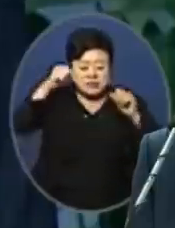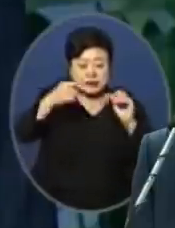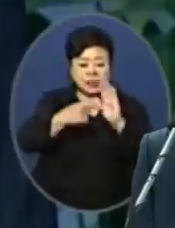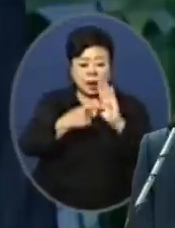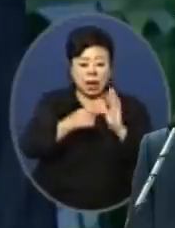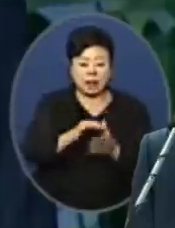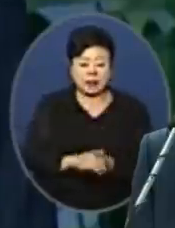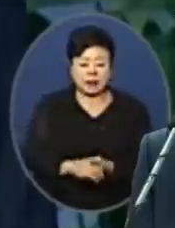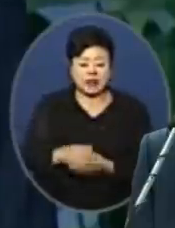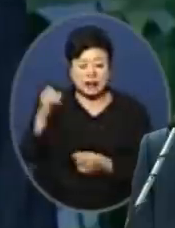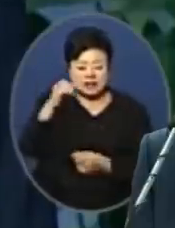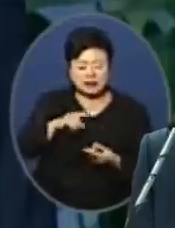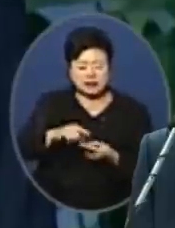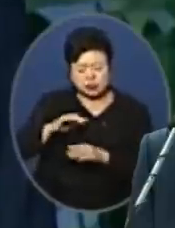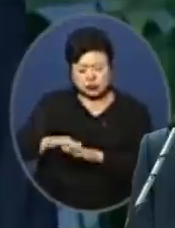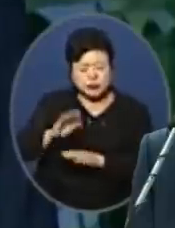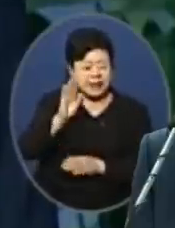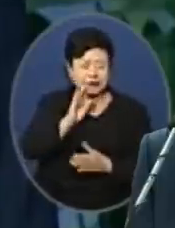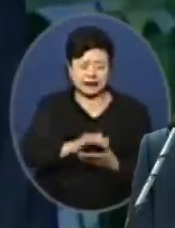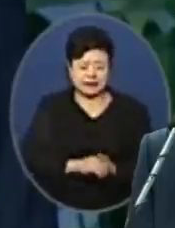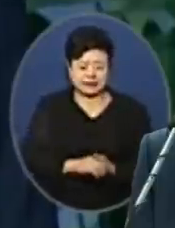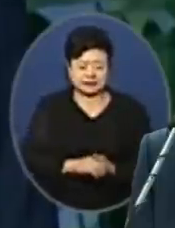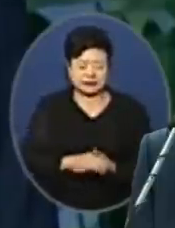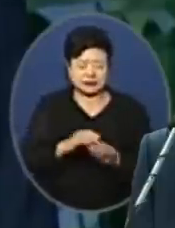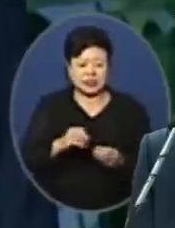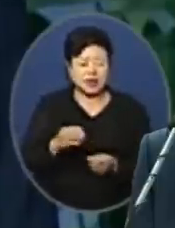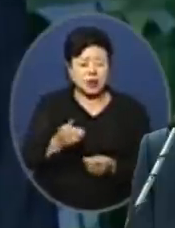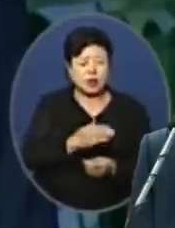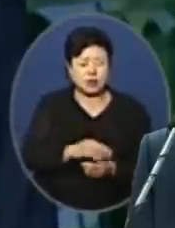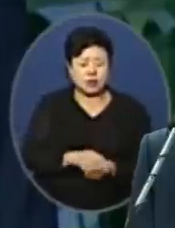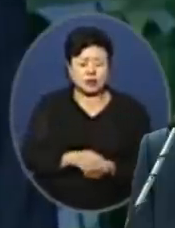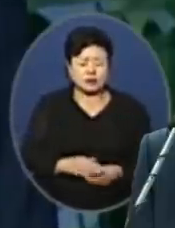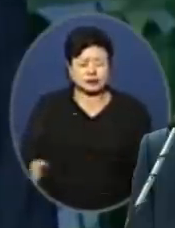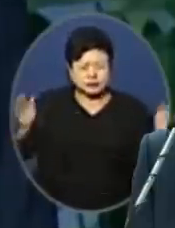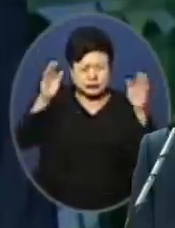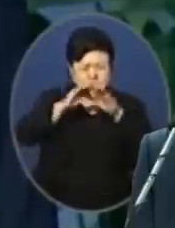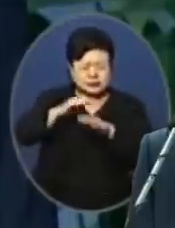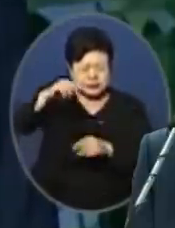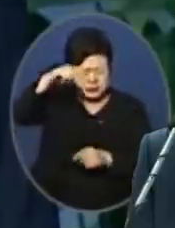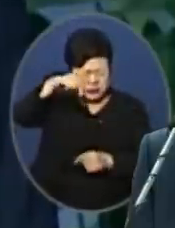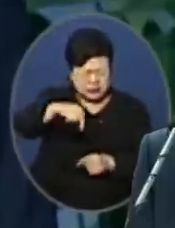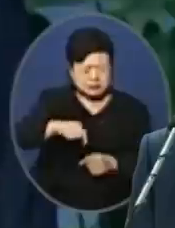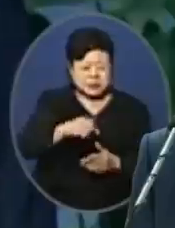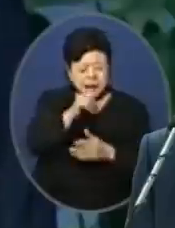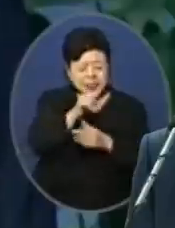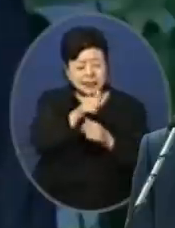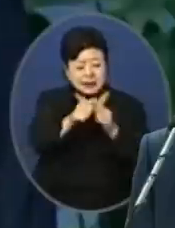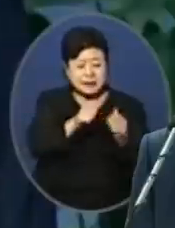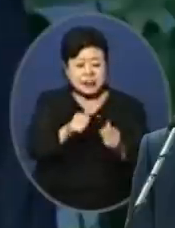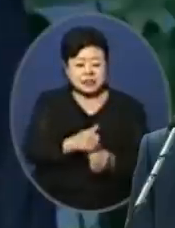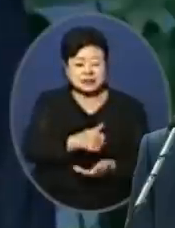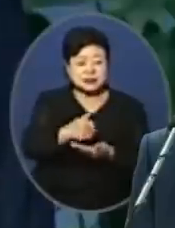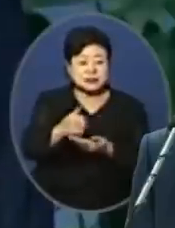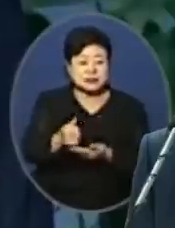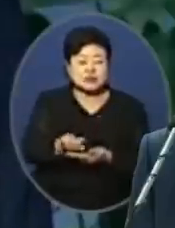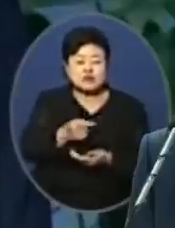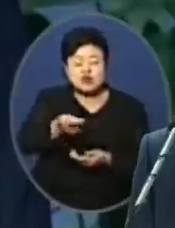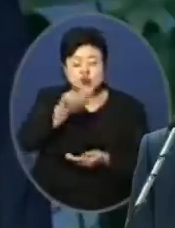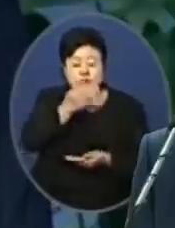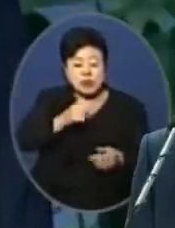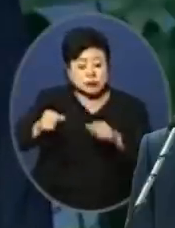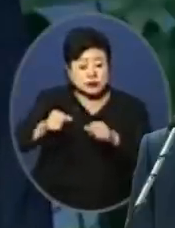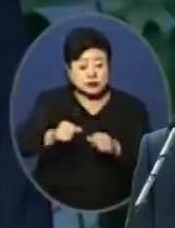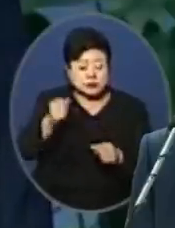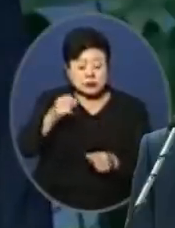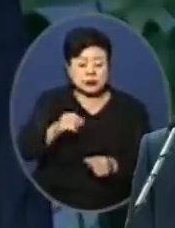것입니다. 그냥 내버려 놓으면 안 되는 것입니다. 땅이 공허하고 혼돈하며 허감이 깊어 모여 있을 때 하나님의 신이 수면에 운영해도